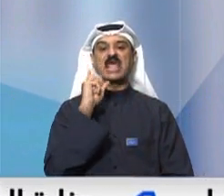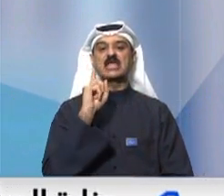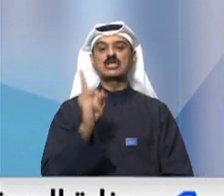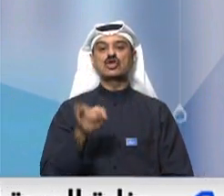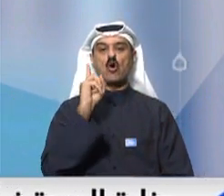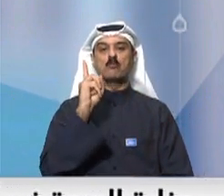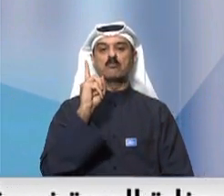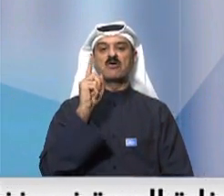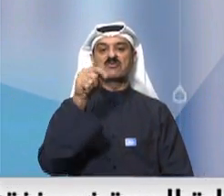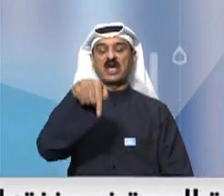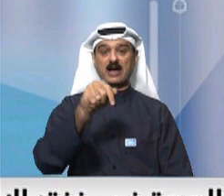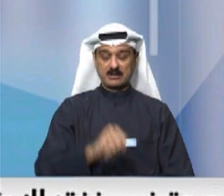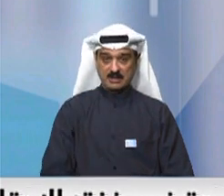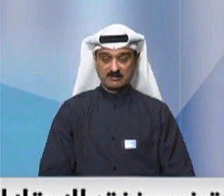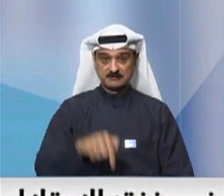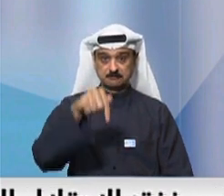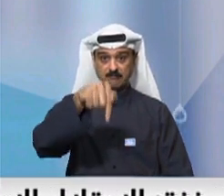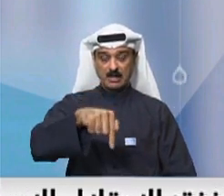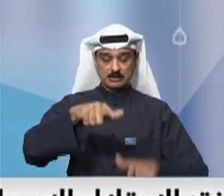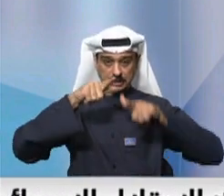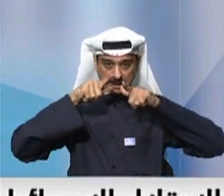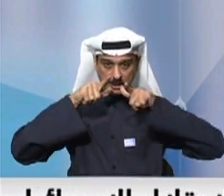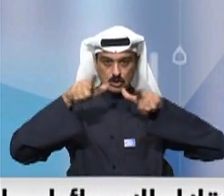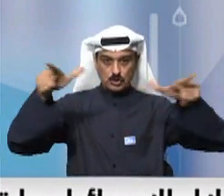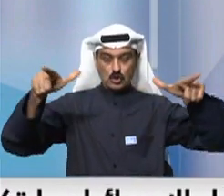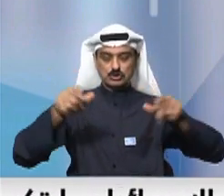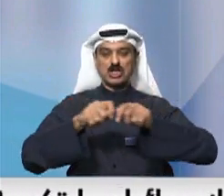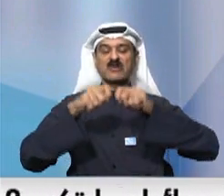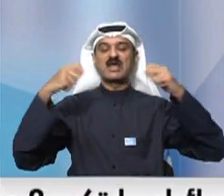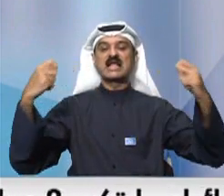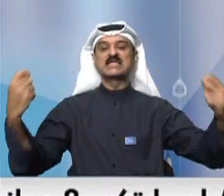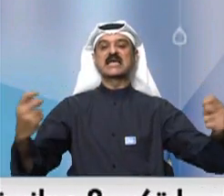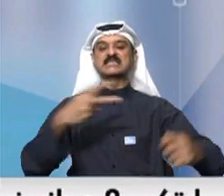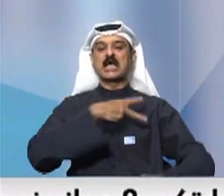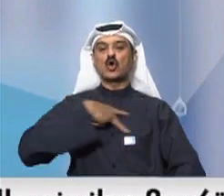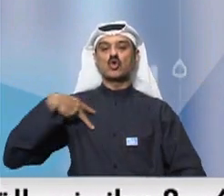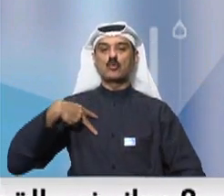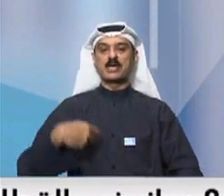تاريخ تقديمه على ان ينشر القرار في الجريده الرسميه